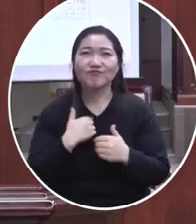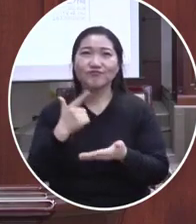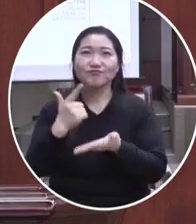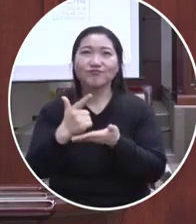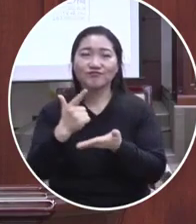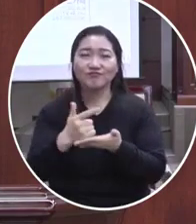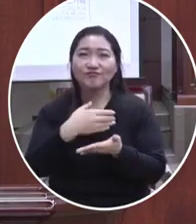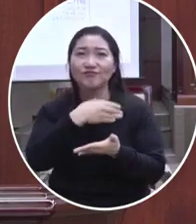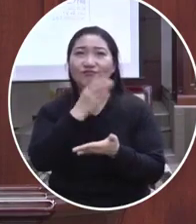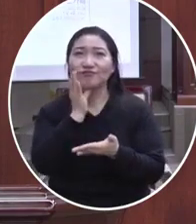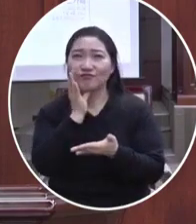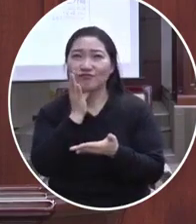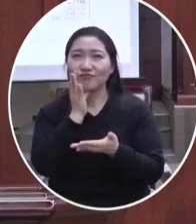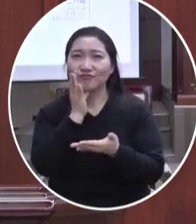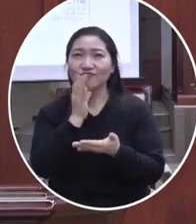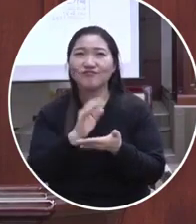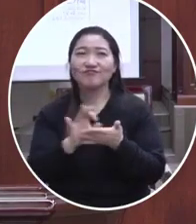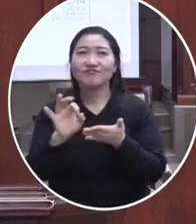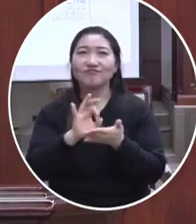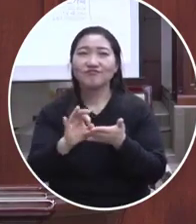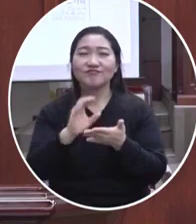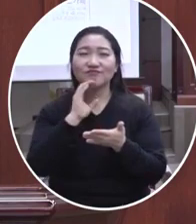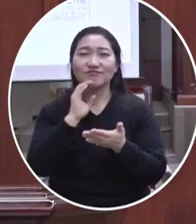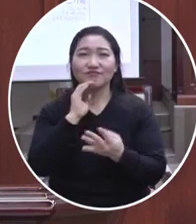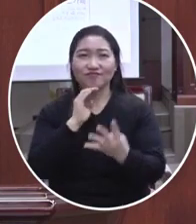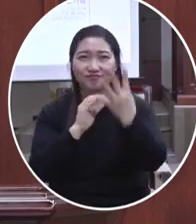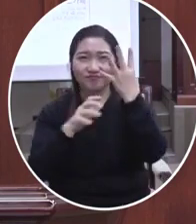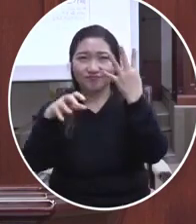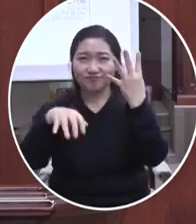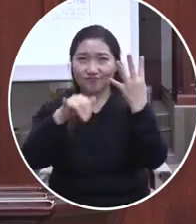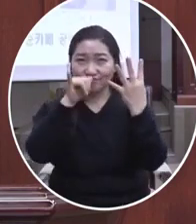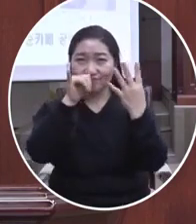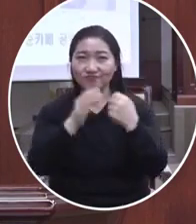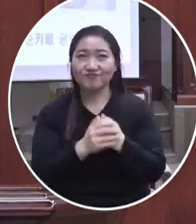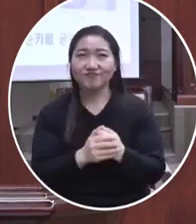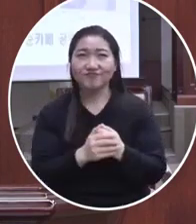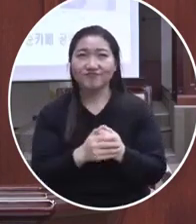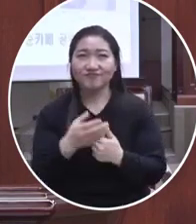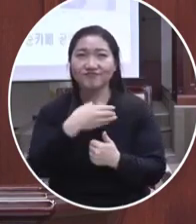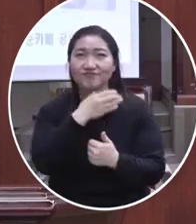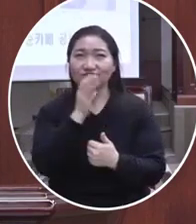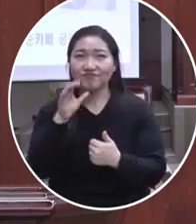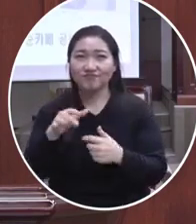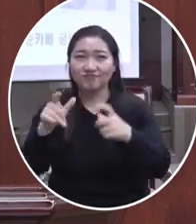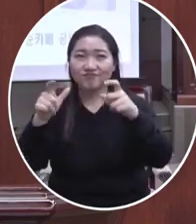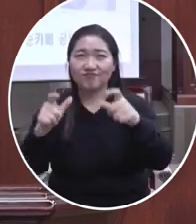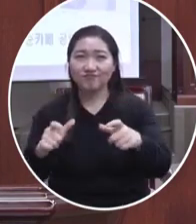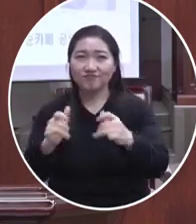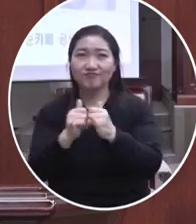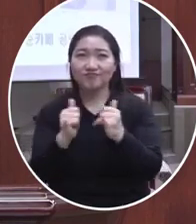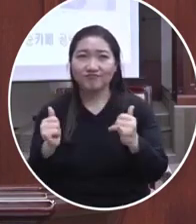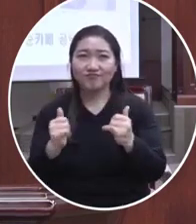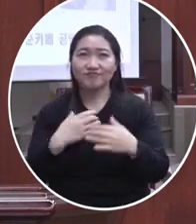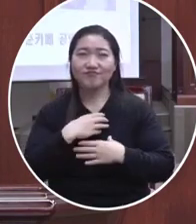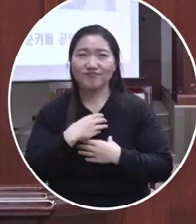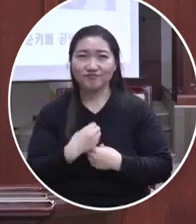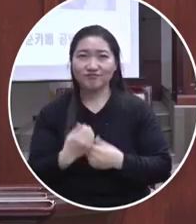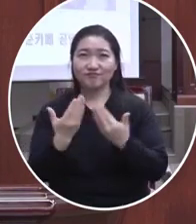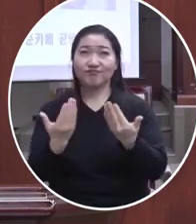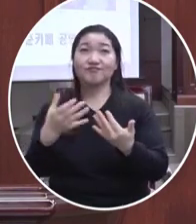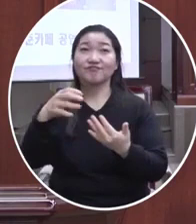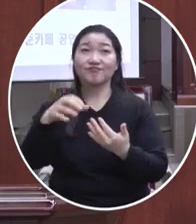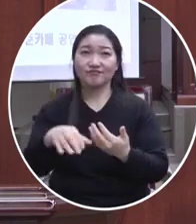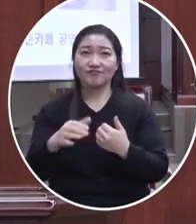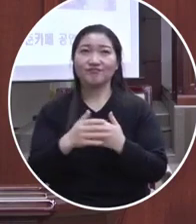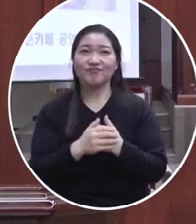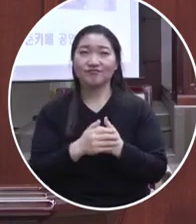우리 노원구에는 어르신들이 주로 이용하시는 카페 네 곳이 있습니다. 어르신과 지역 주민에게 편안한